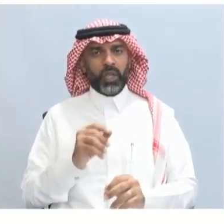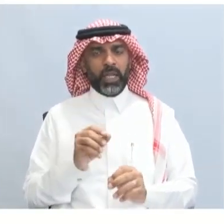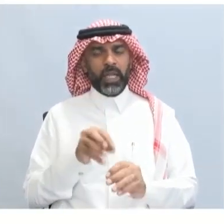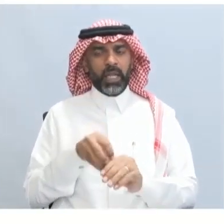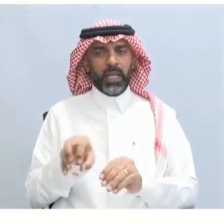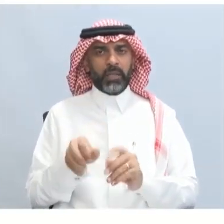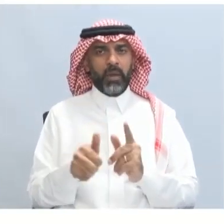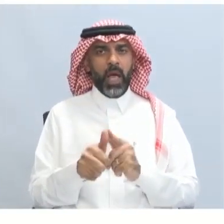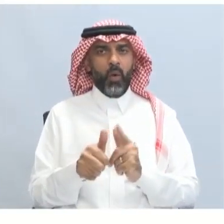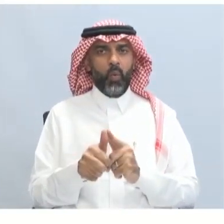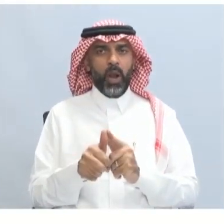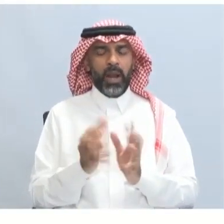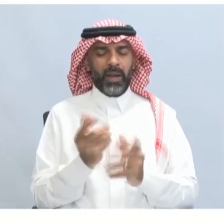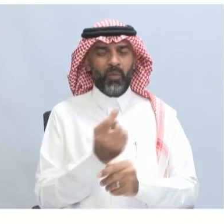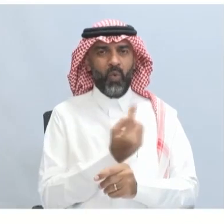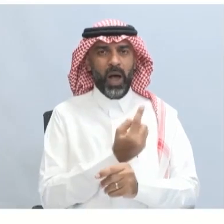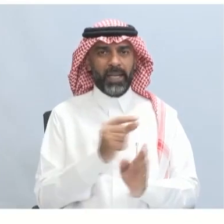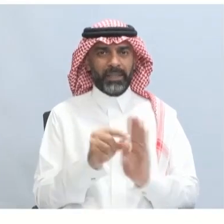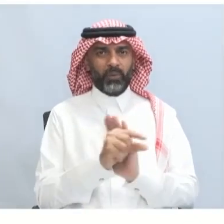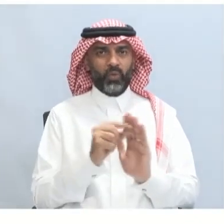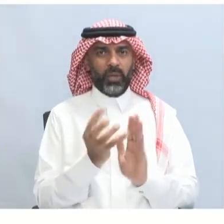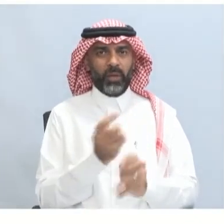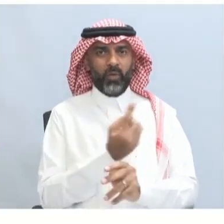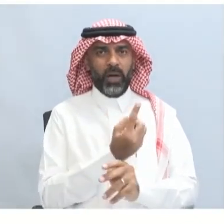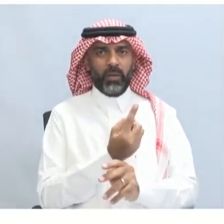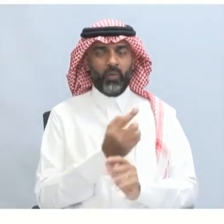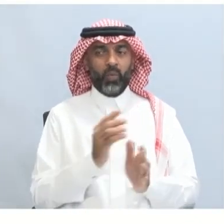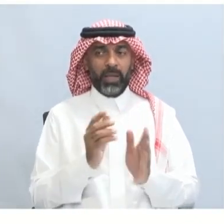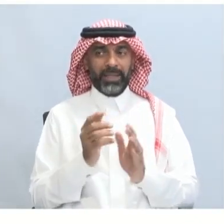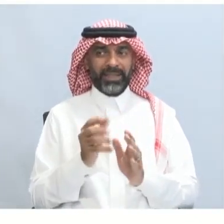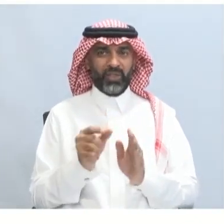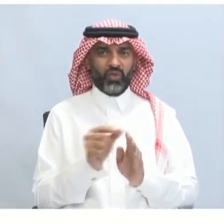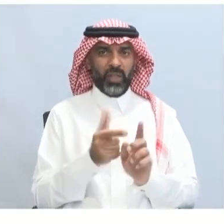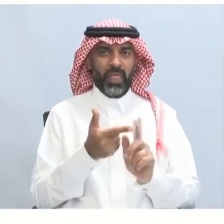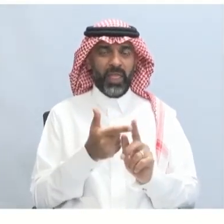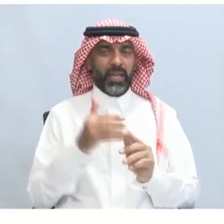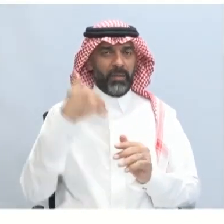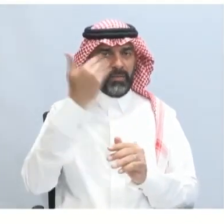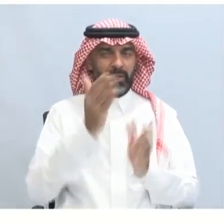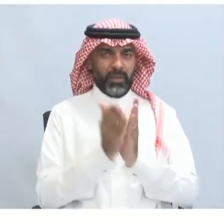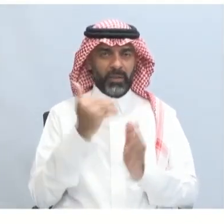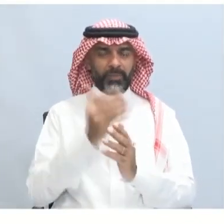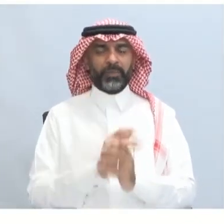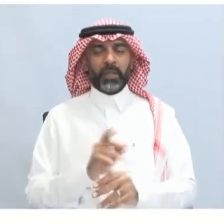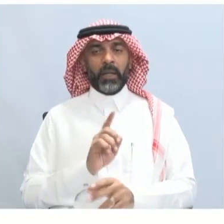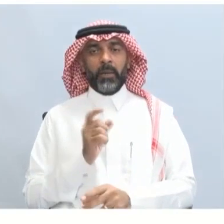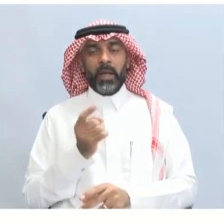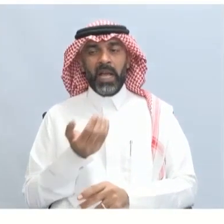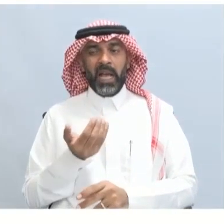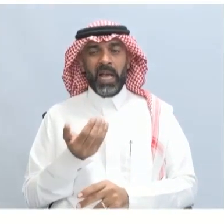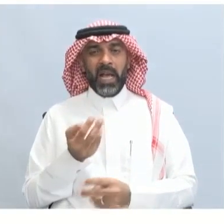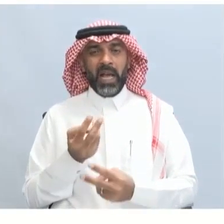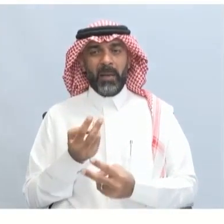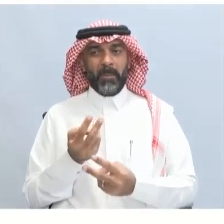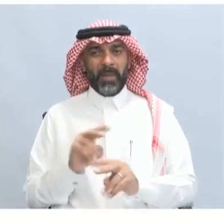الدرس وما تبقى في الدرس القادم وقبل الشروع في الدرس نود ان نستذكر نحن واياكم ما ذكرنا